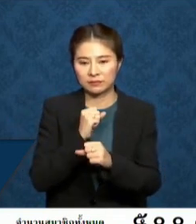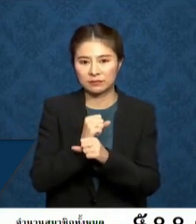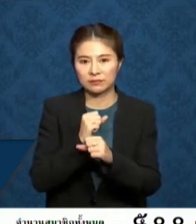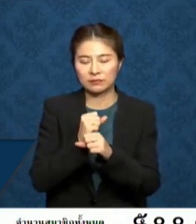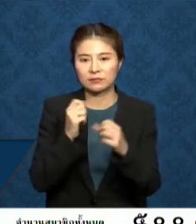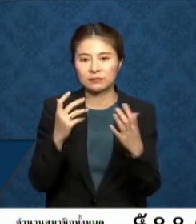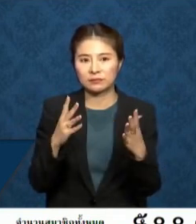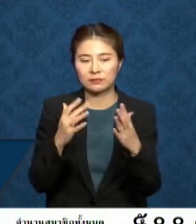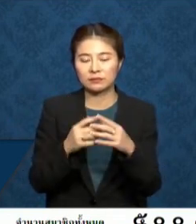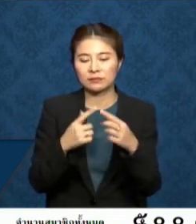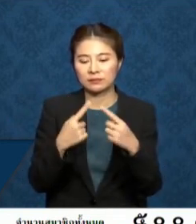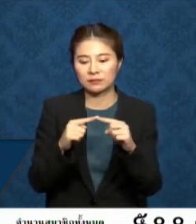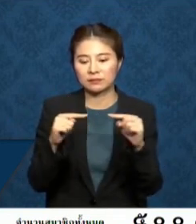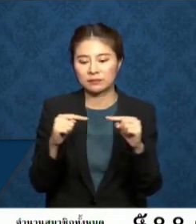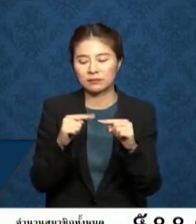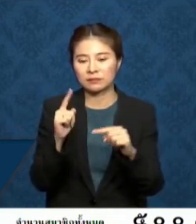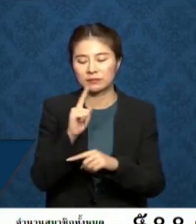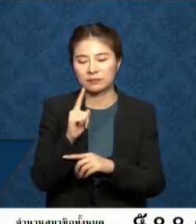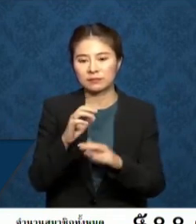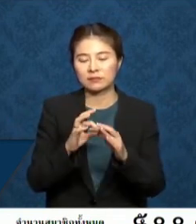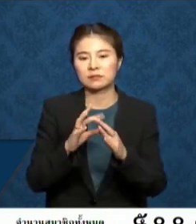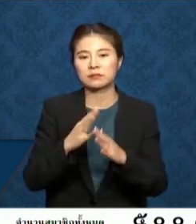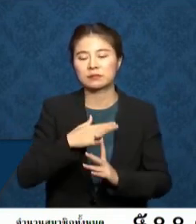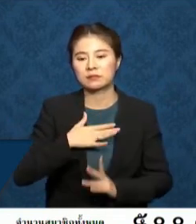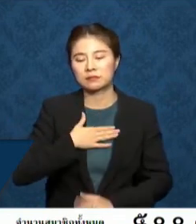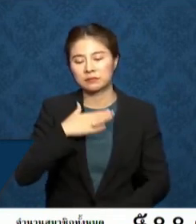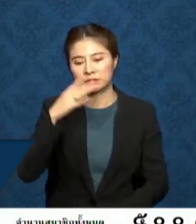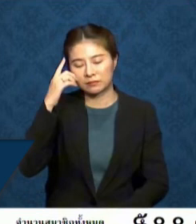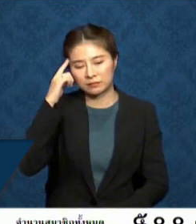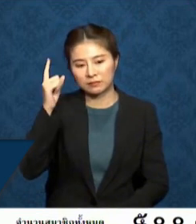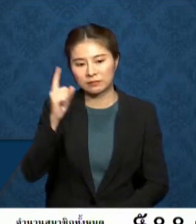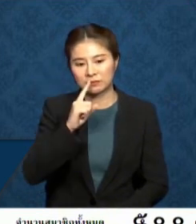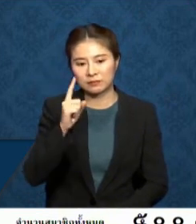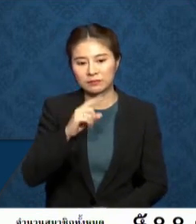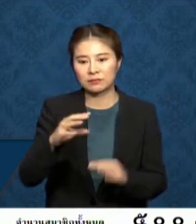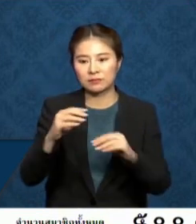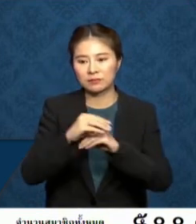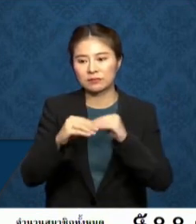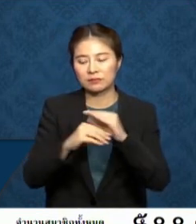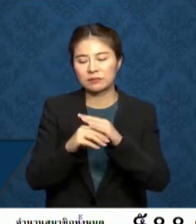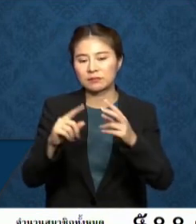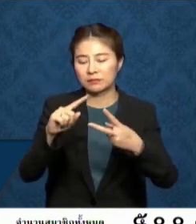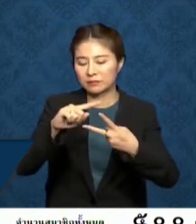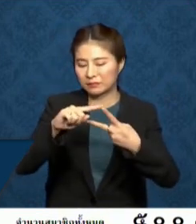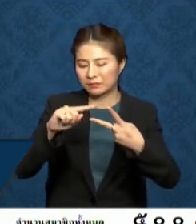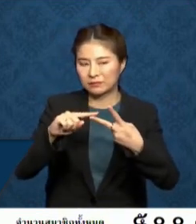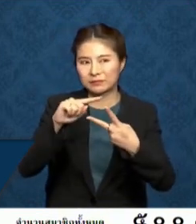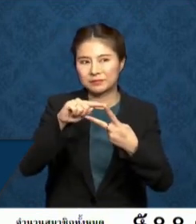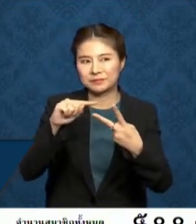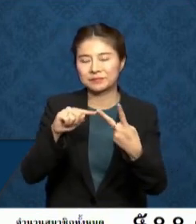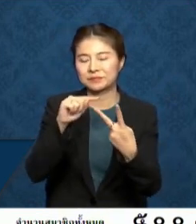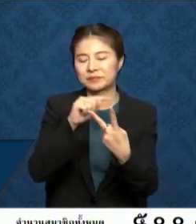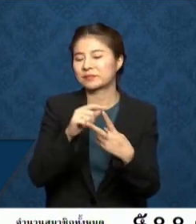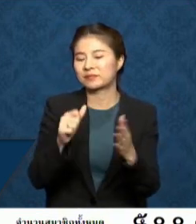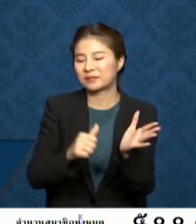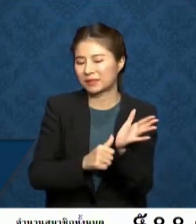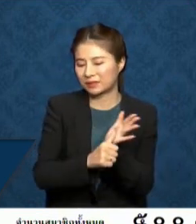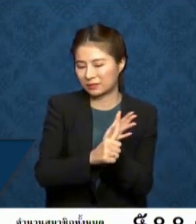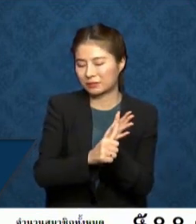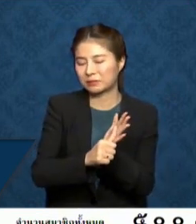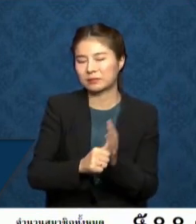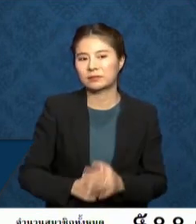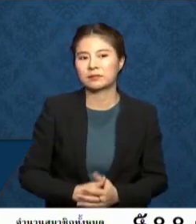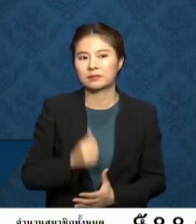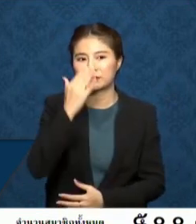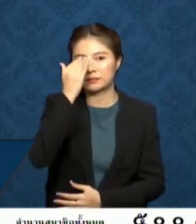ได้ตัดนะครับแต่ความเห็นผมที่ผมสงวนไว้ผมคิดว่าทั้ง2โครงการนี้ทั้ง2แอปนี้ควรจะตัดนะครับ